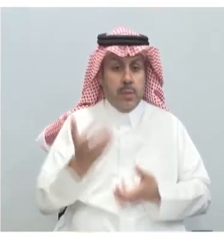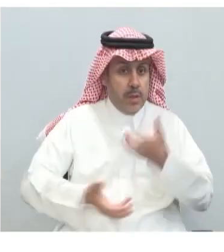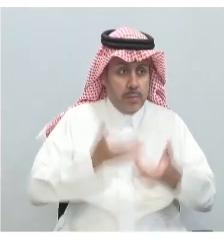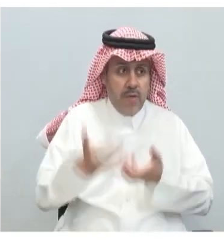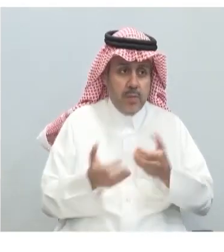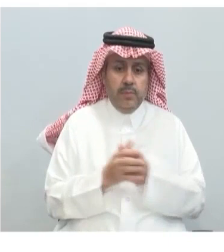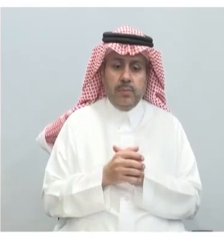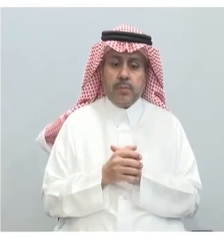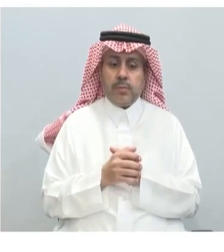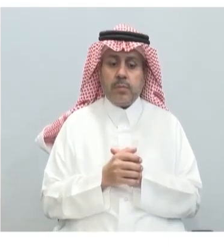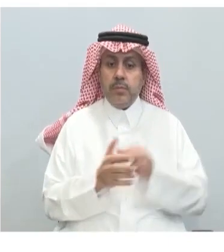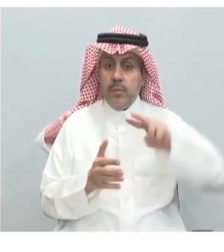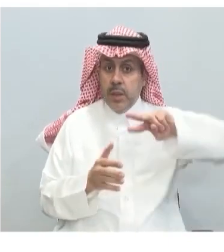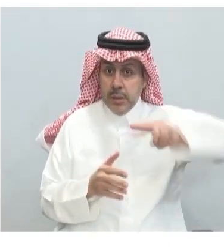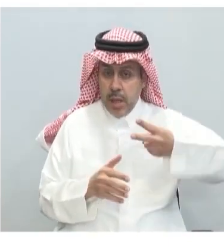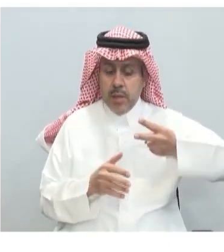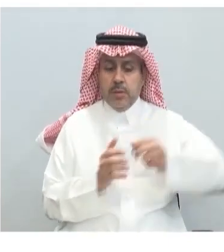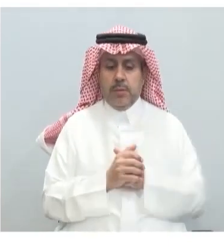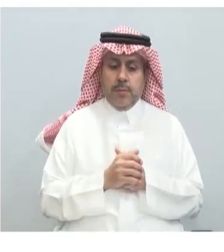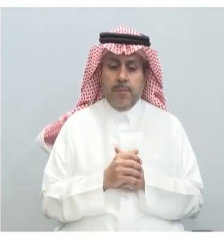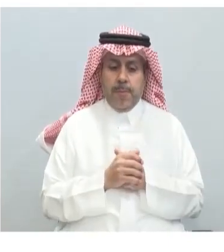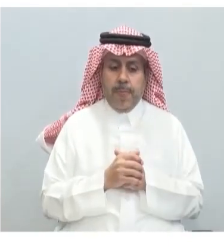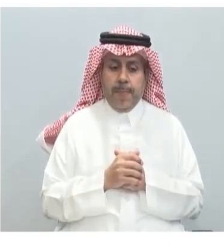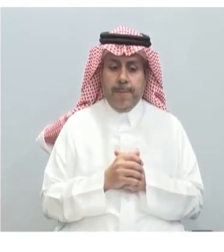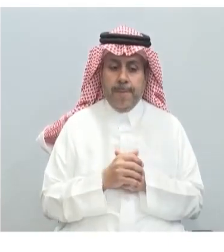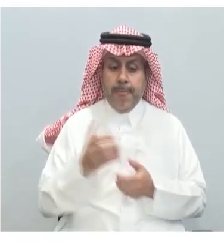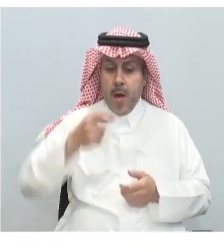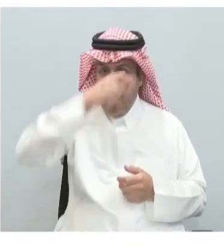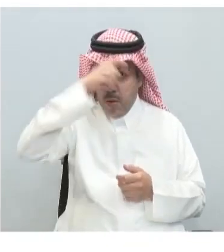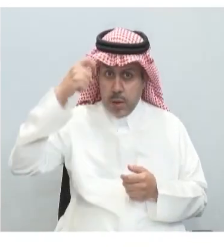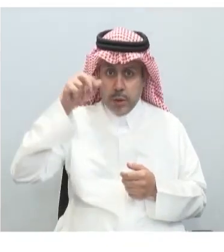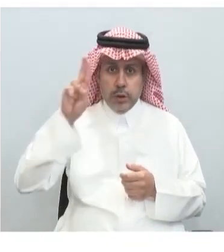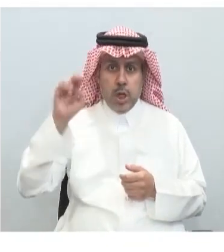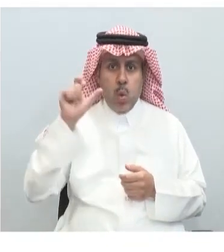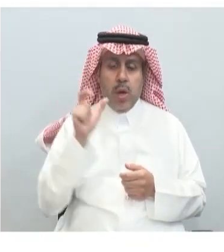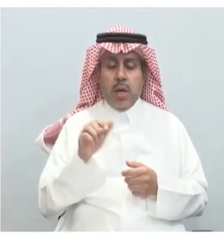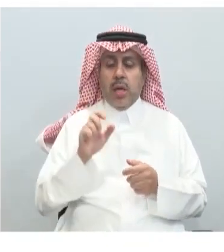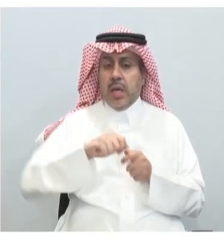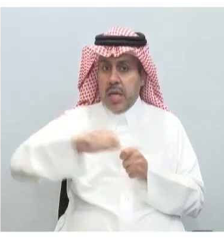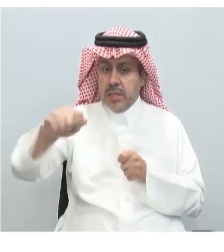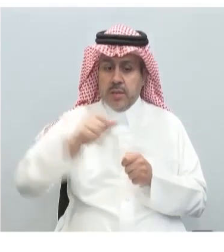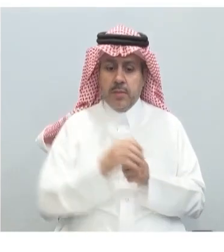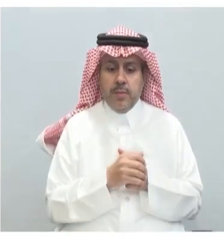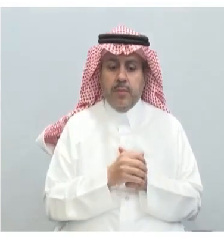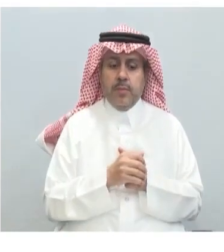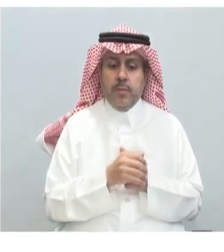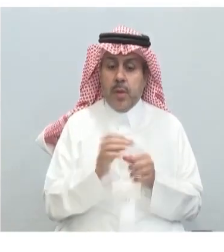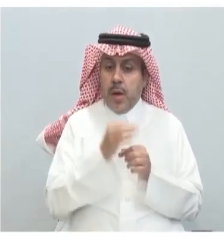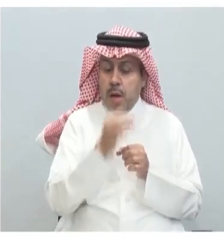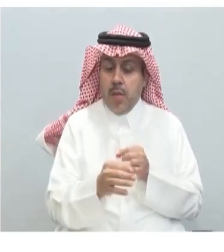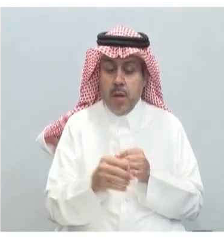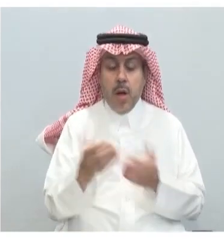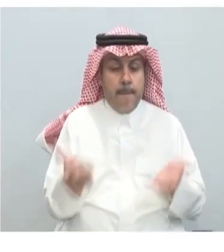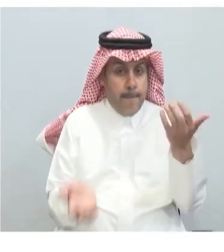وايضا غيرنا الاشاره في الحراره التكوين القياسيه بعد ذلك نضع المعادله